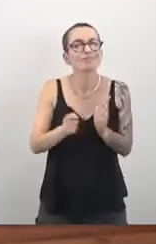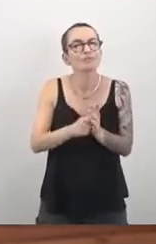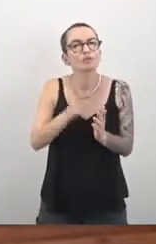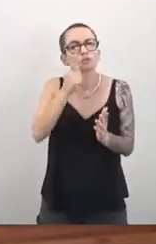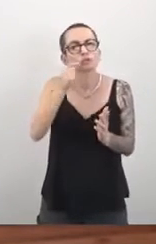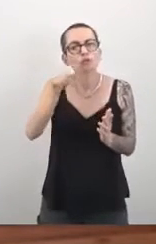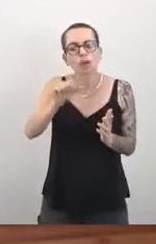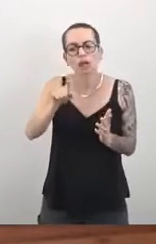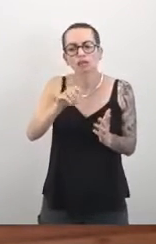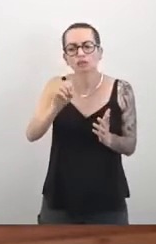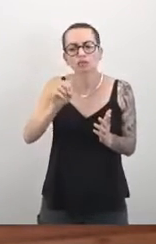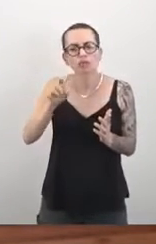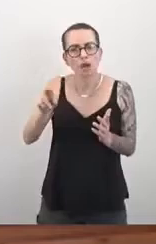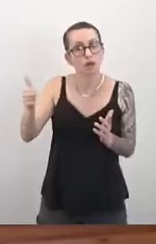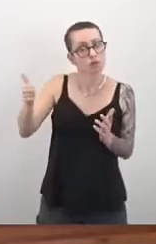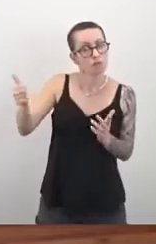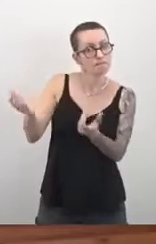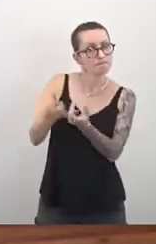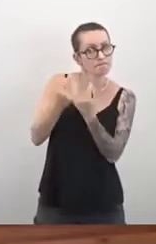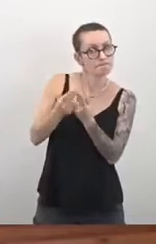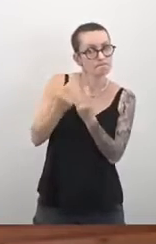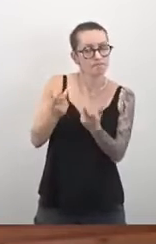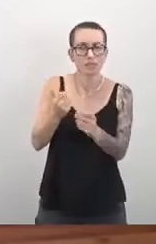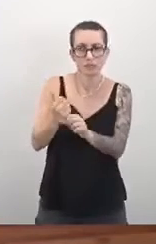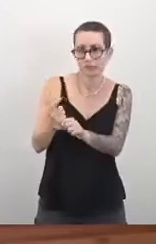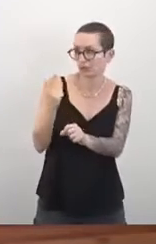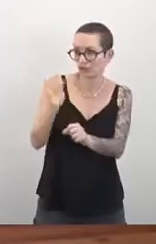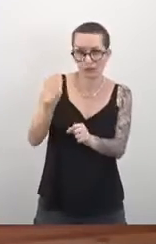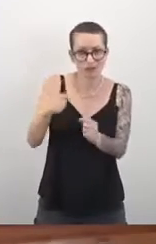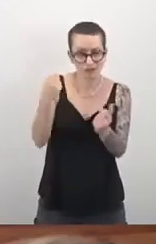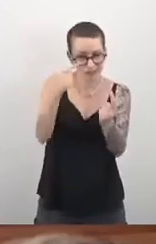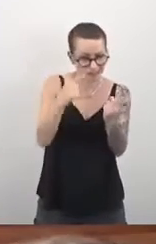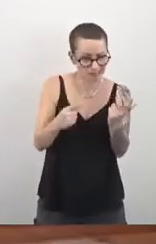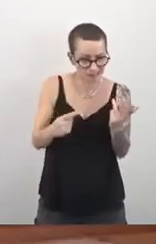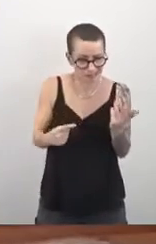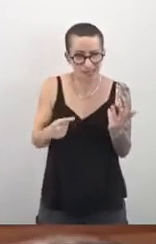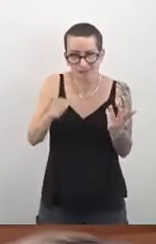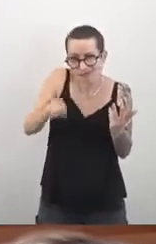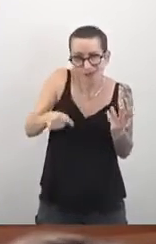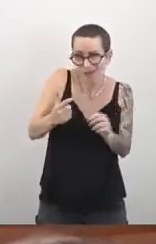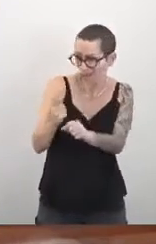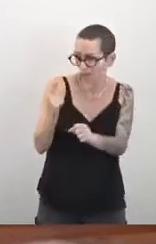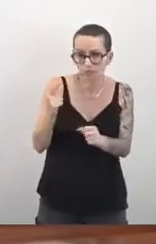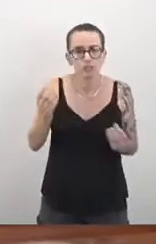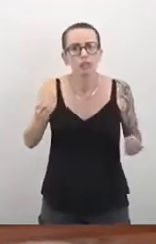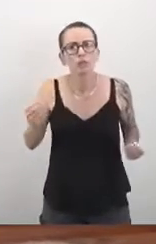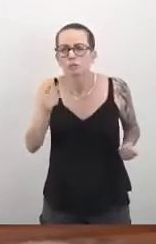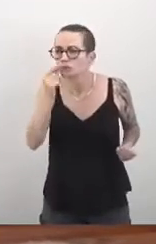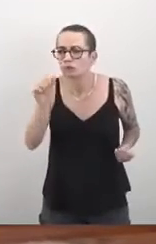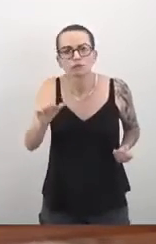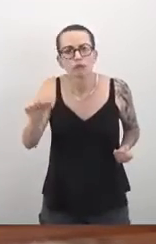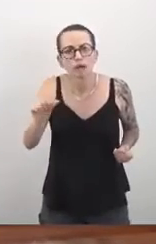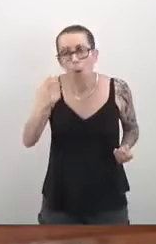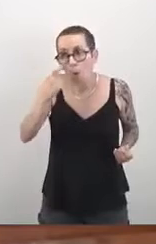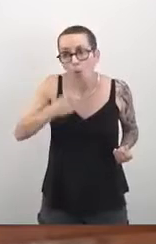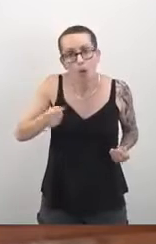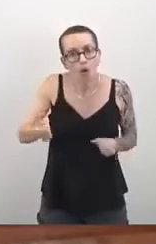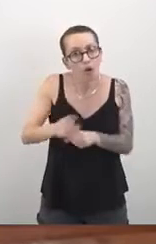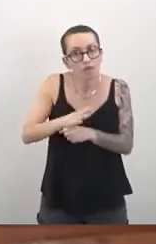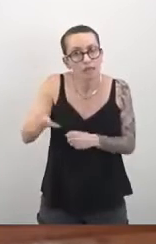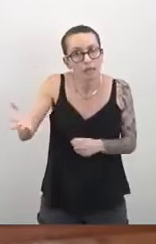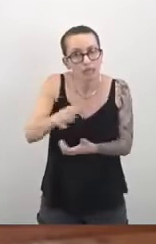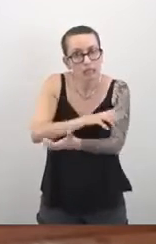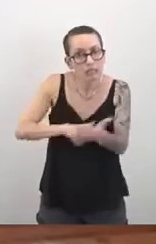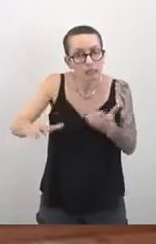Azoire nous explique qu'il y a 2 ans, on aurait dû faire tout ça. Il est où, monsieur Azoire, depuis 2 ans? Il ne sait pas qu'il y a une crise Covid? Il ne sait pas